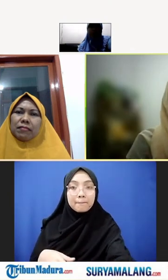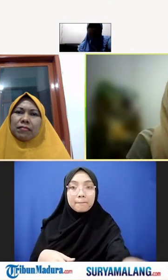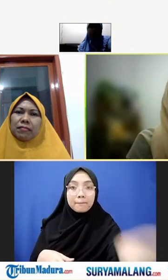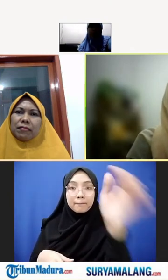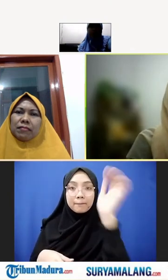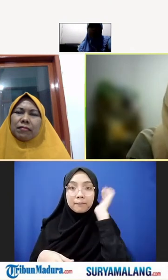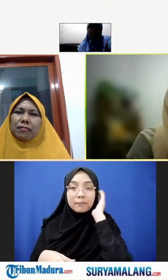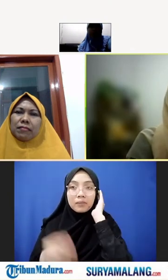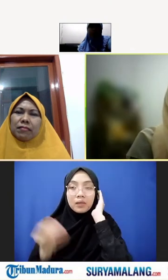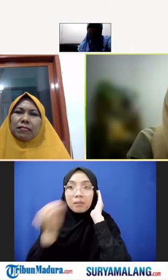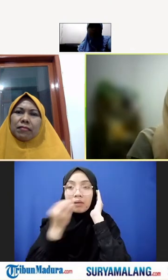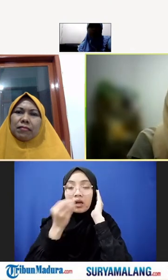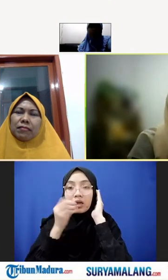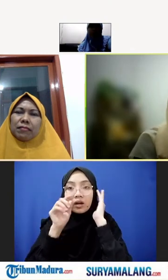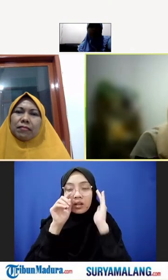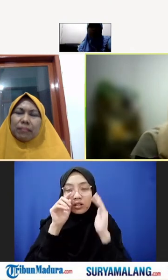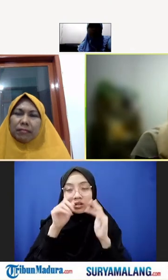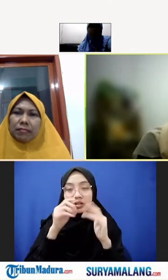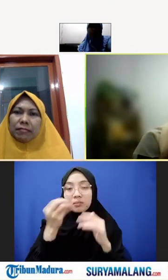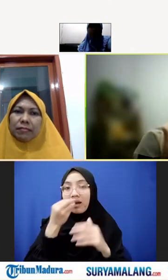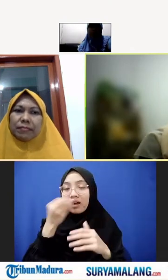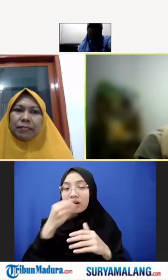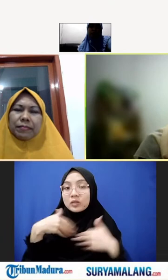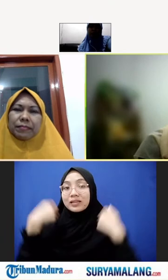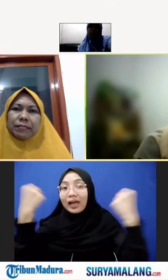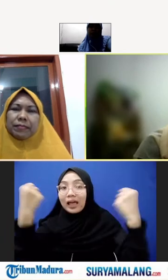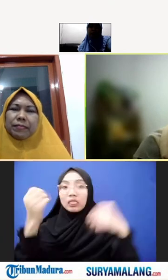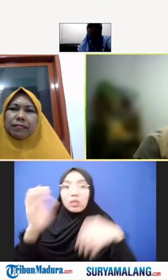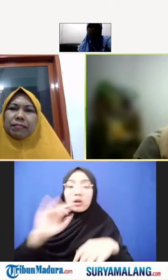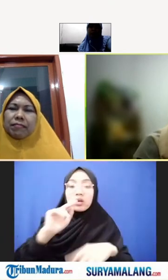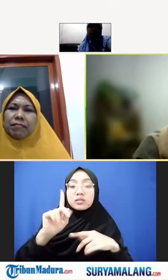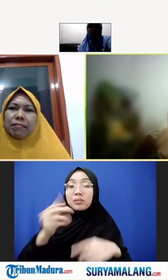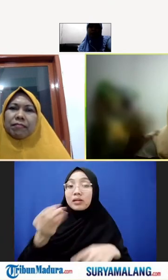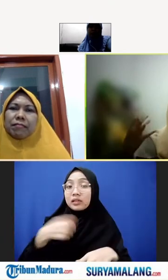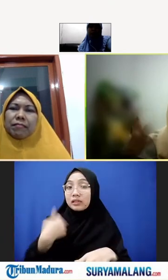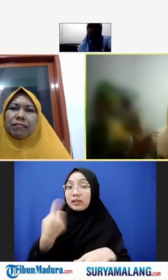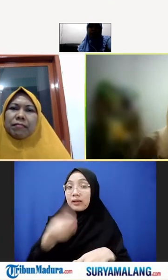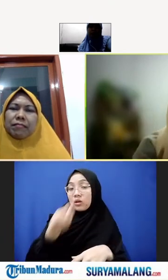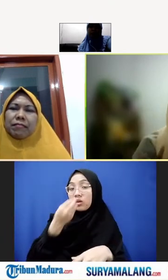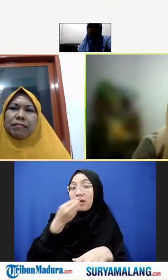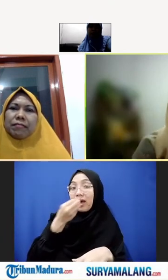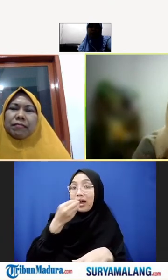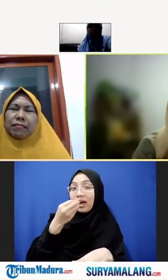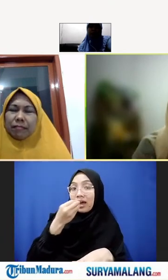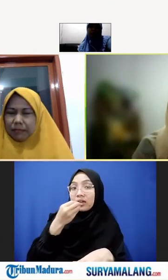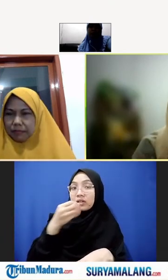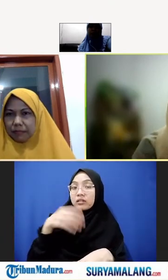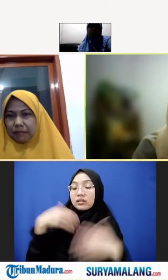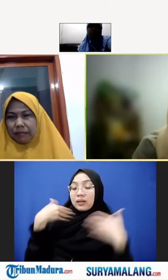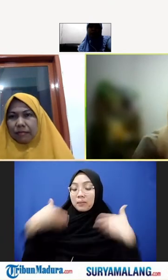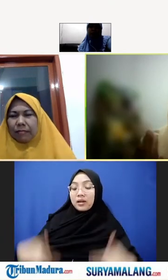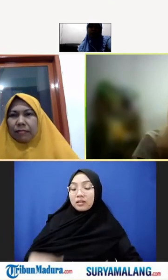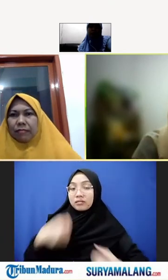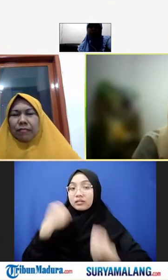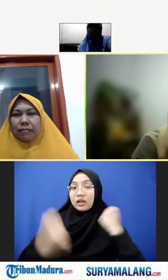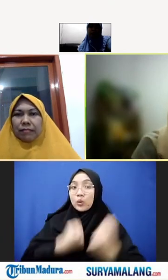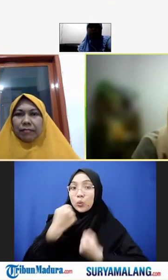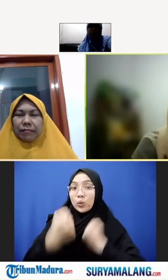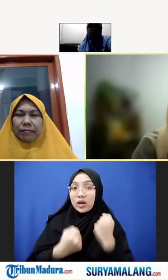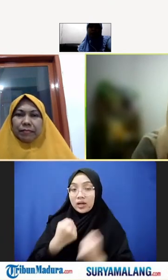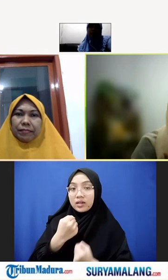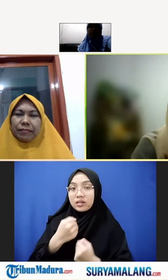Makanan yang dikonsumsi sehat nggak? Karena apa yang kita makan dan apa yang badan kita kerjakan itu